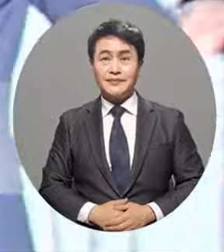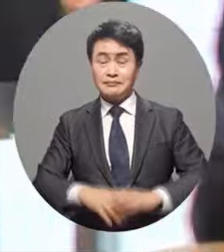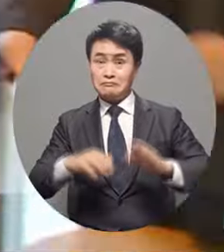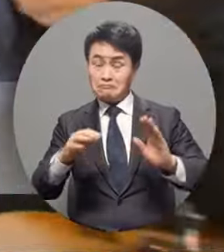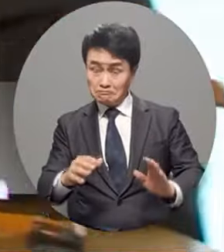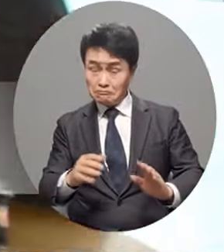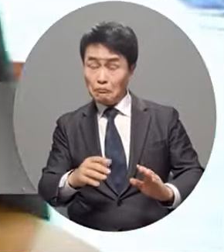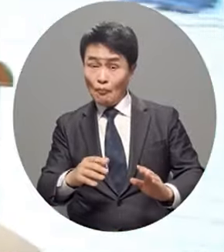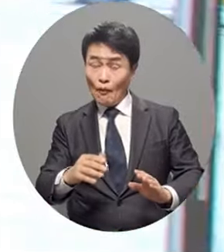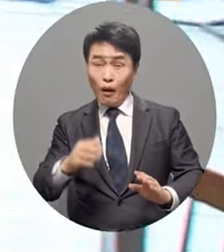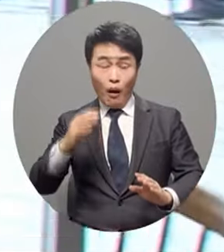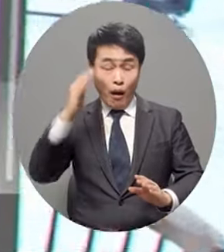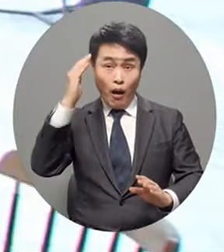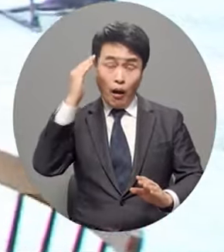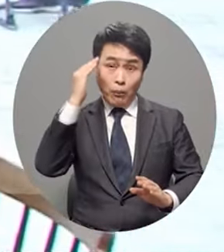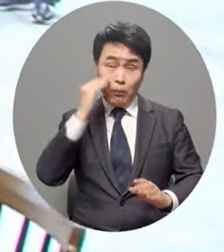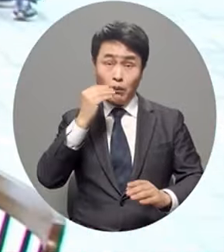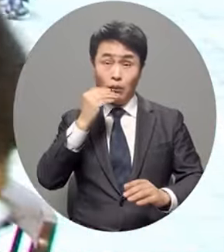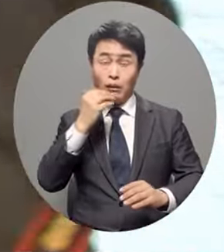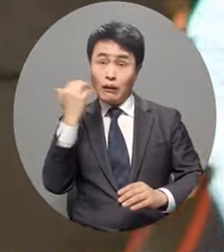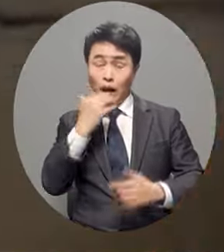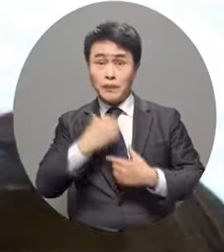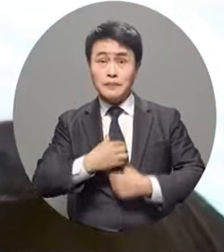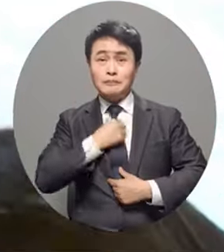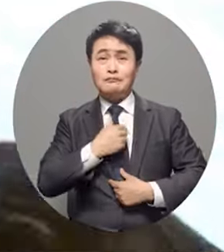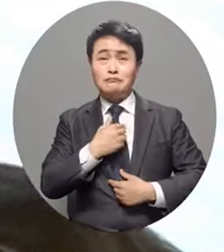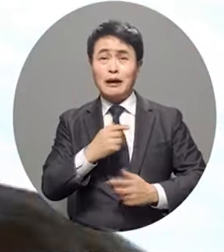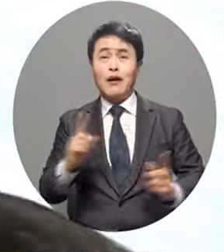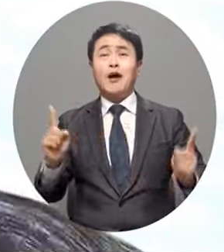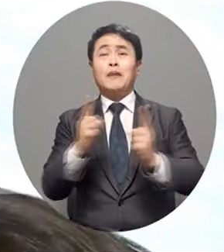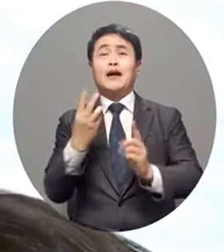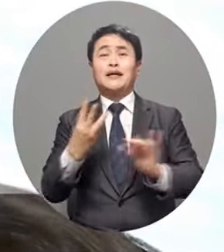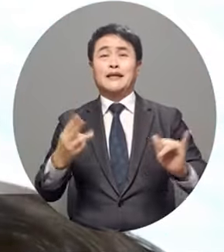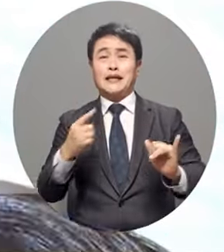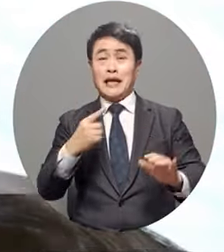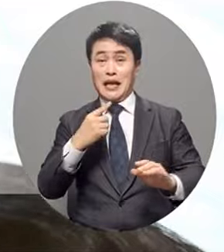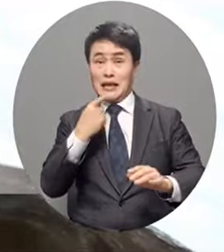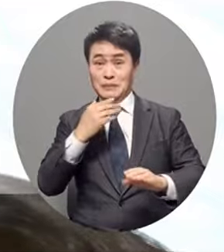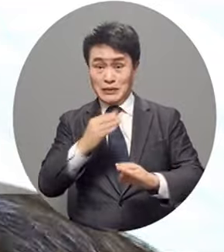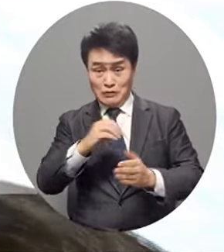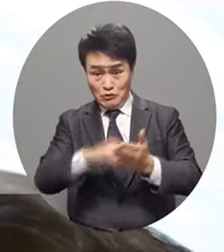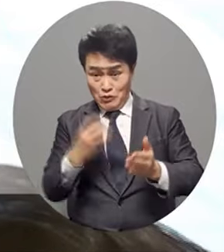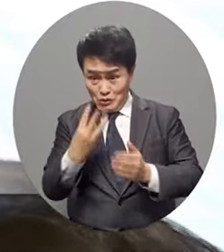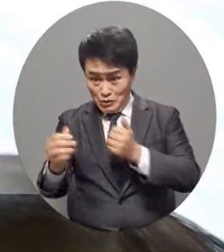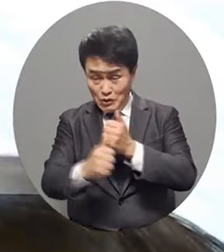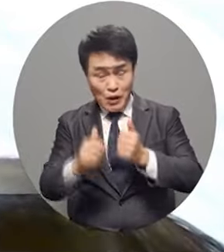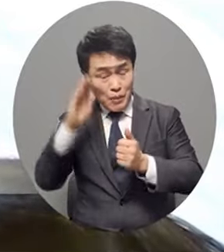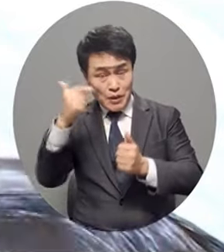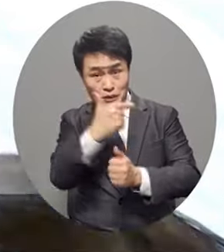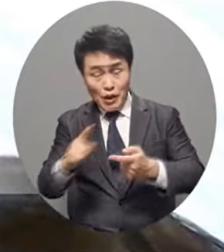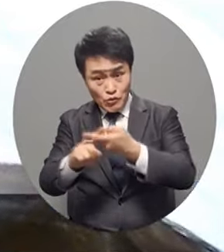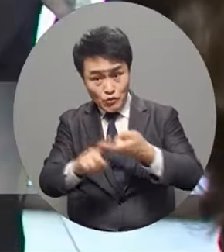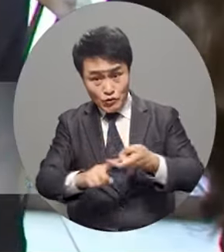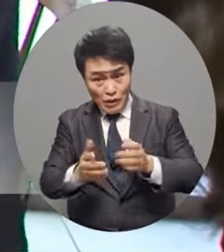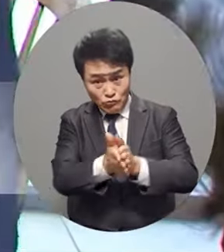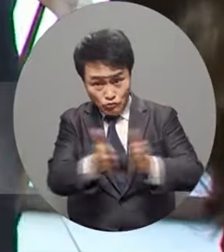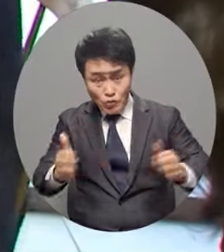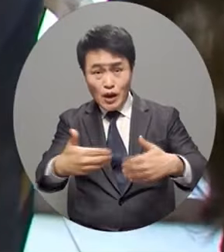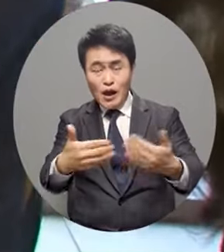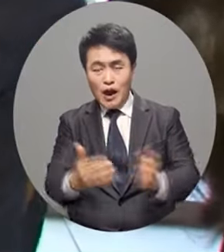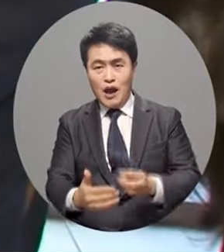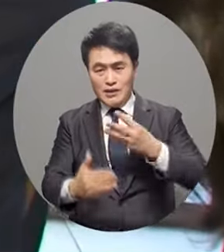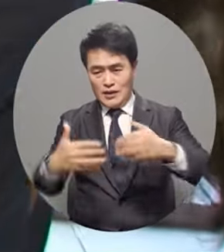공교롭게도 푸른 계열의 넥타이를 메고 마주한 세 사람. 민주당을 나온 현역 의원 3명이 꾸린 미래대연합 출범을 앞두고